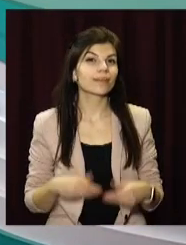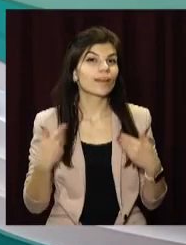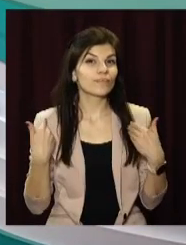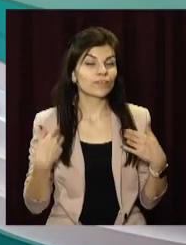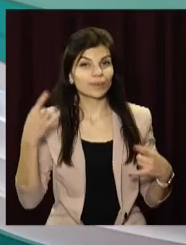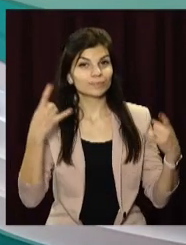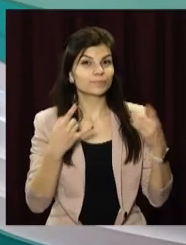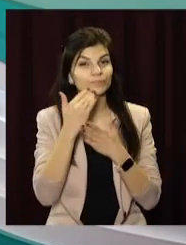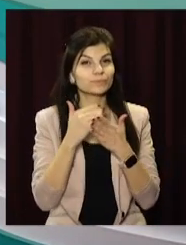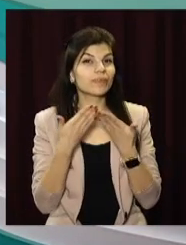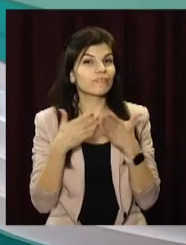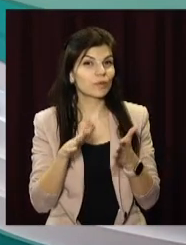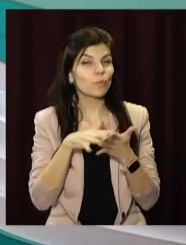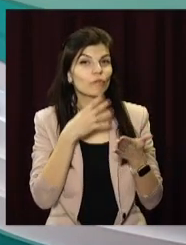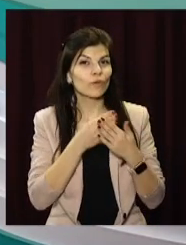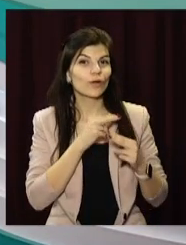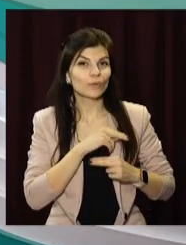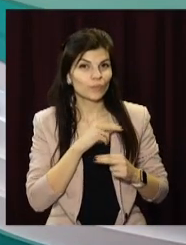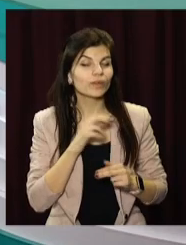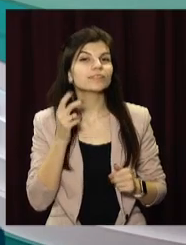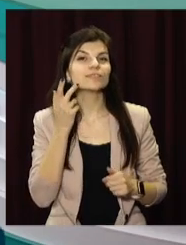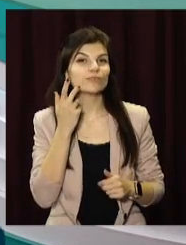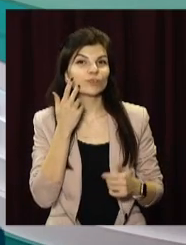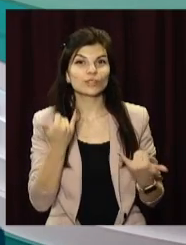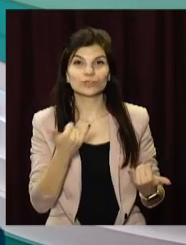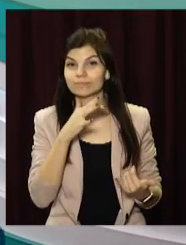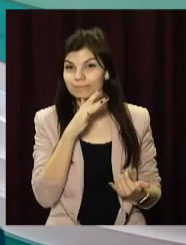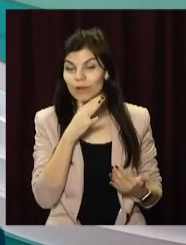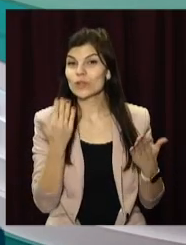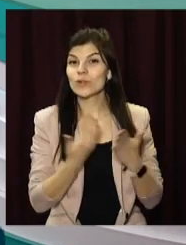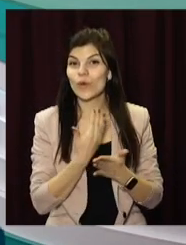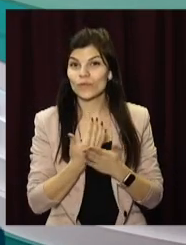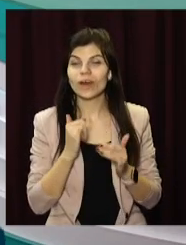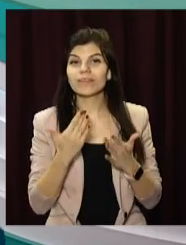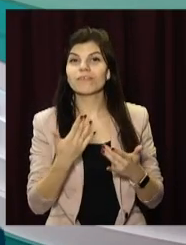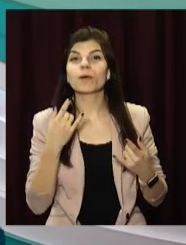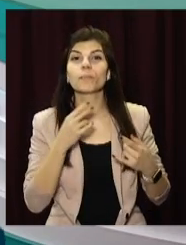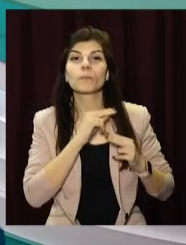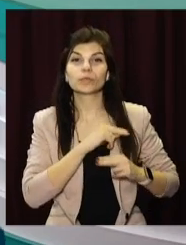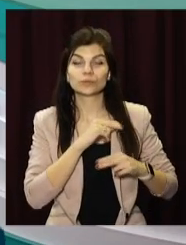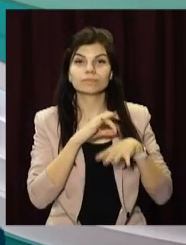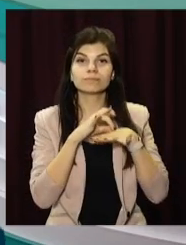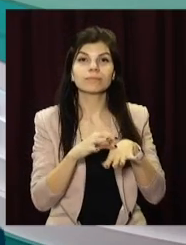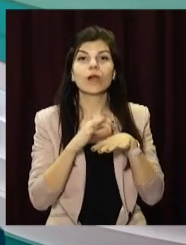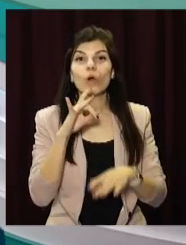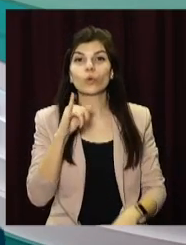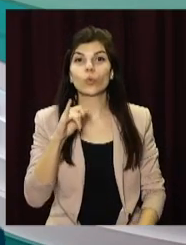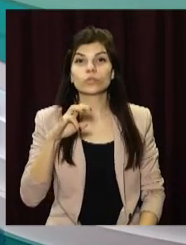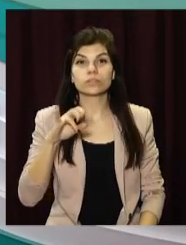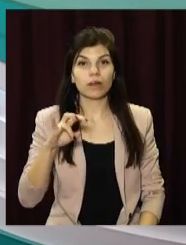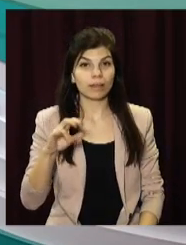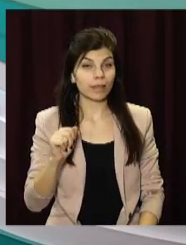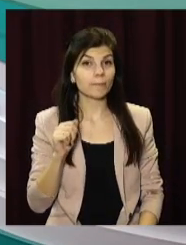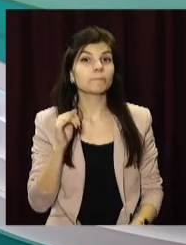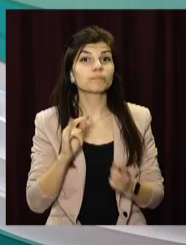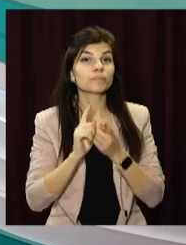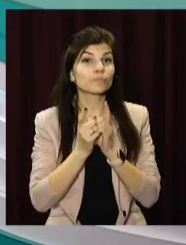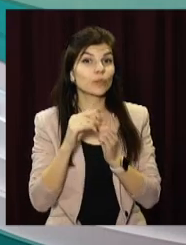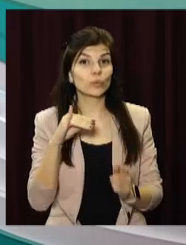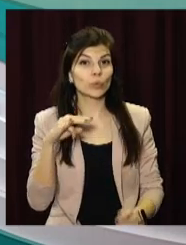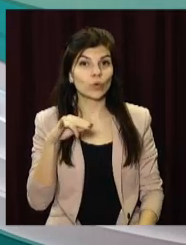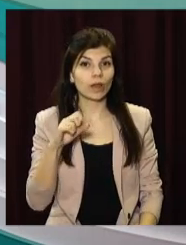Вітаю, відкритий продовжує свою роботу. І як завжди у цій порі новини для вас працюють Руслана Козиряцька та сурдоперекладачка